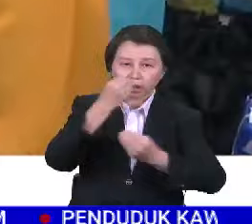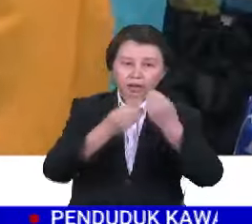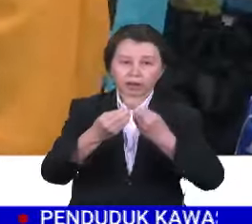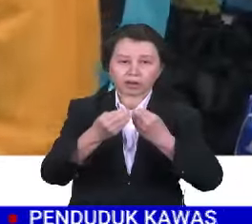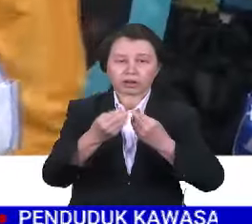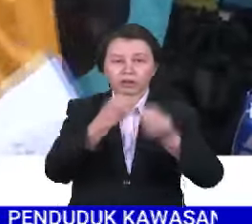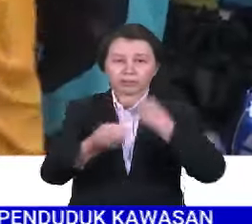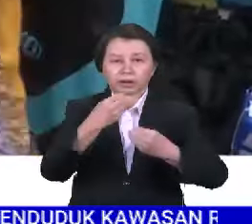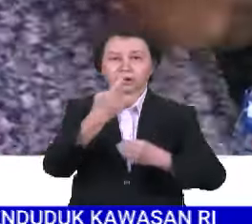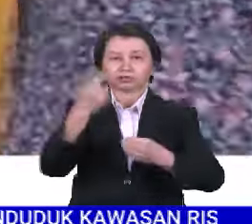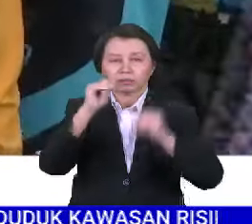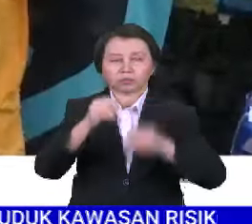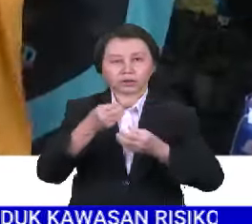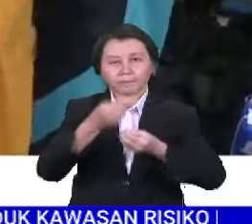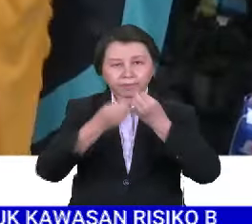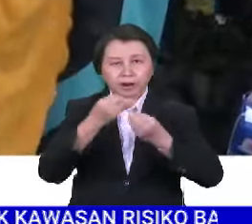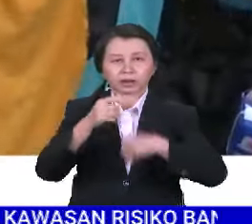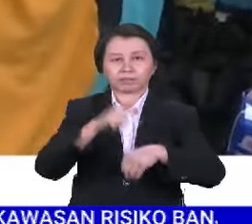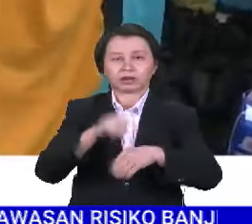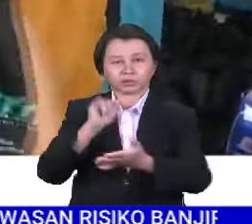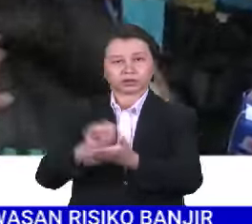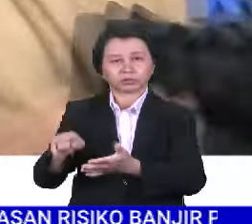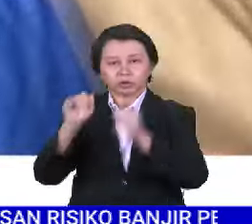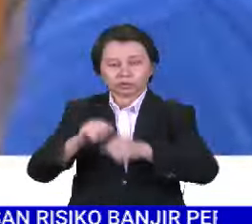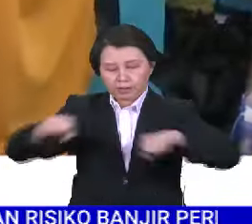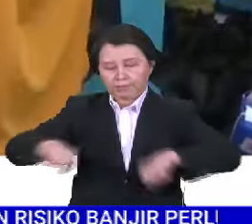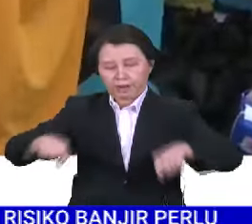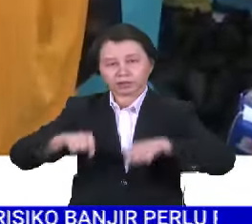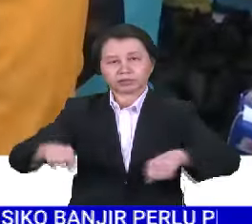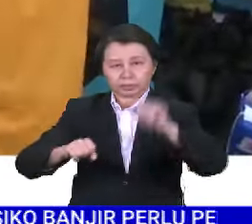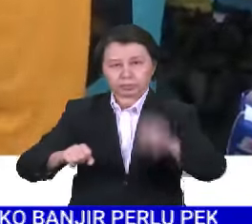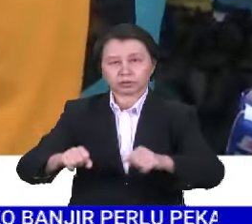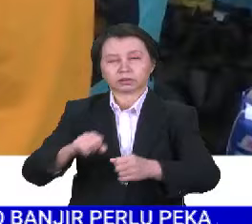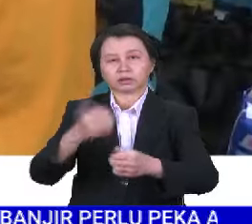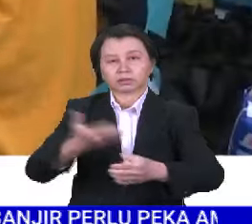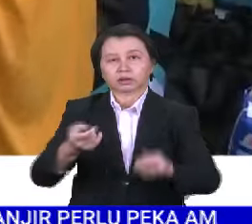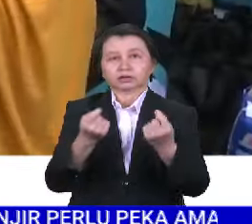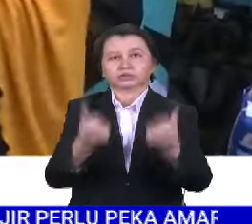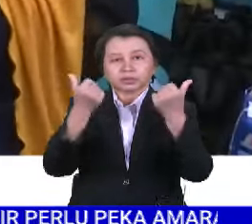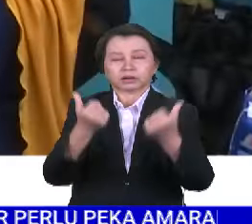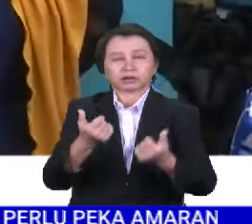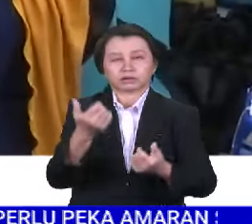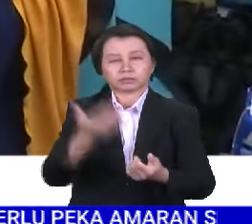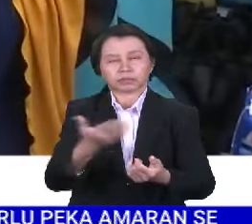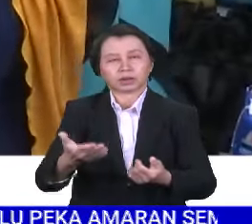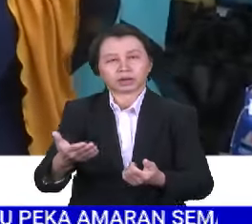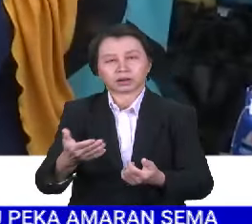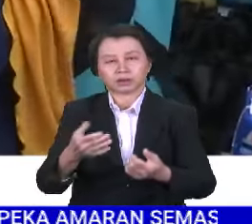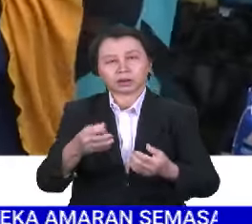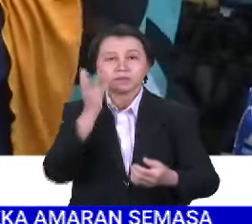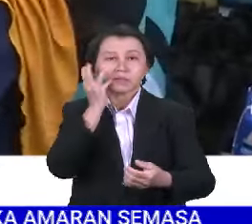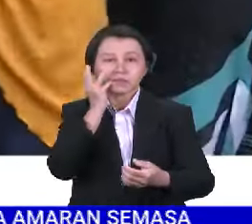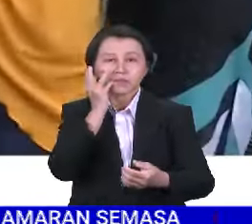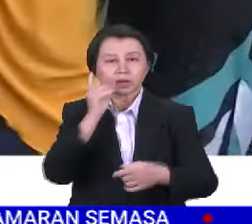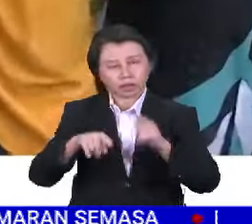yang selalunya boleh dimakan pada masa itu dan juga boleh dimasak. Maksudnya barangan segera dan juga berupa beras